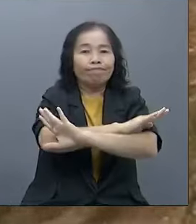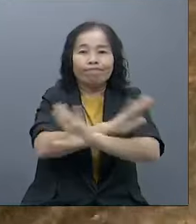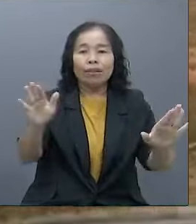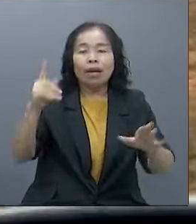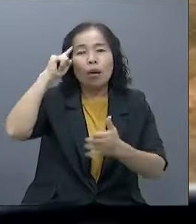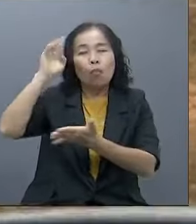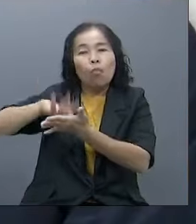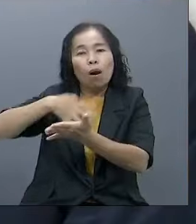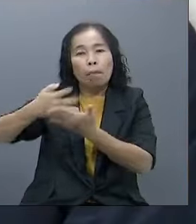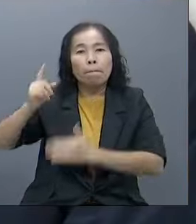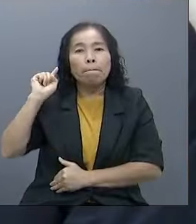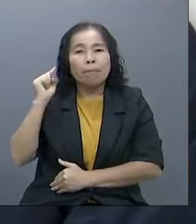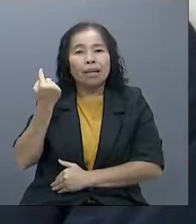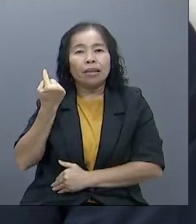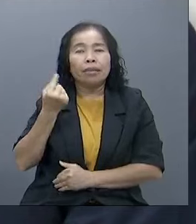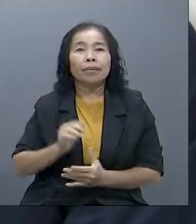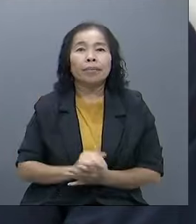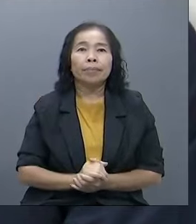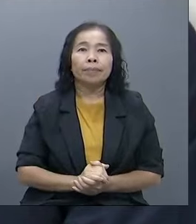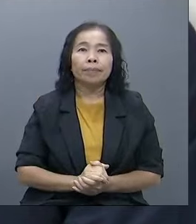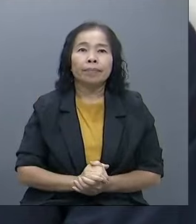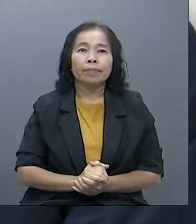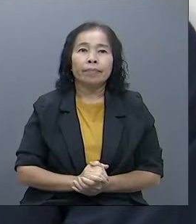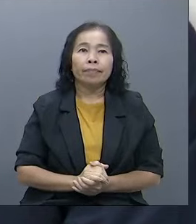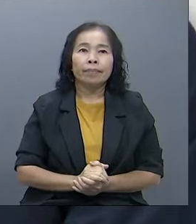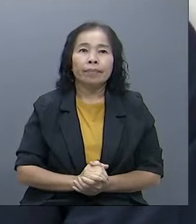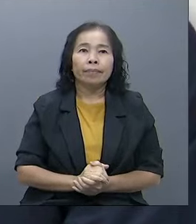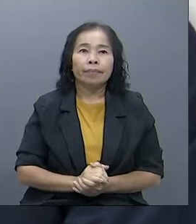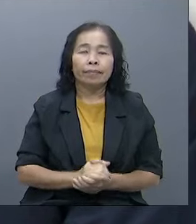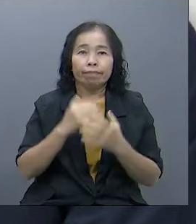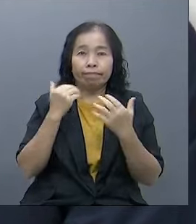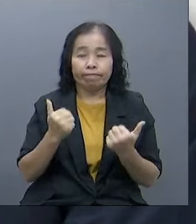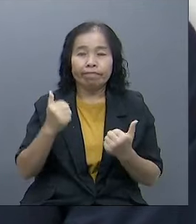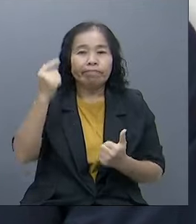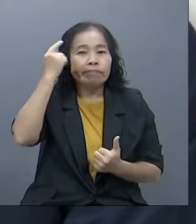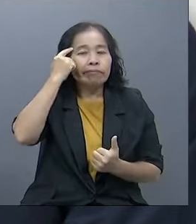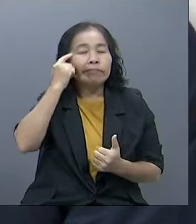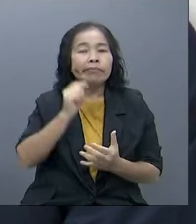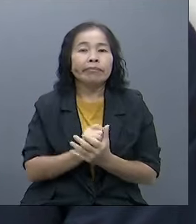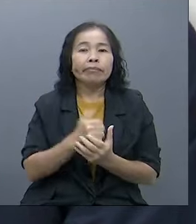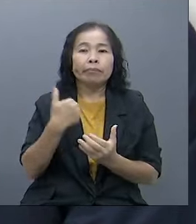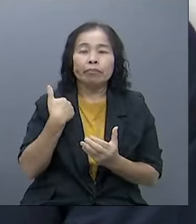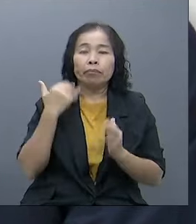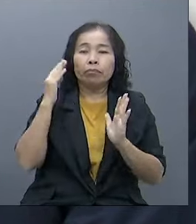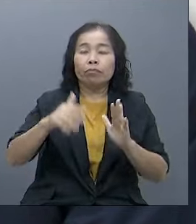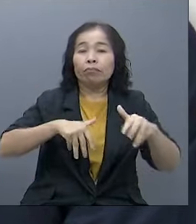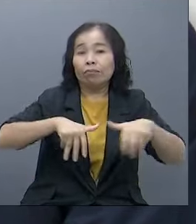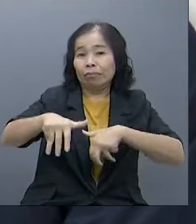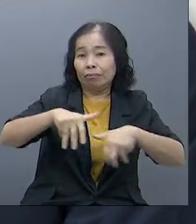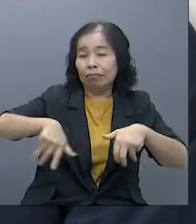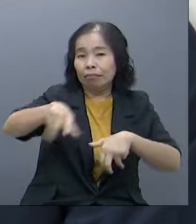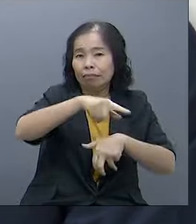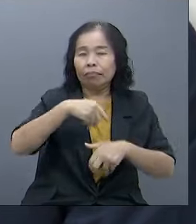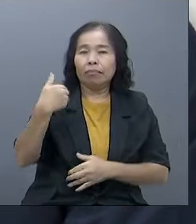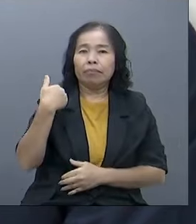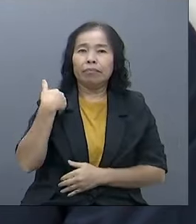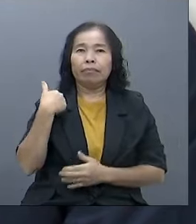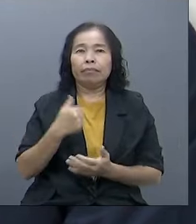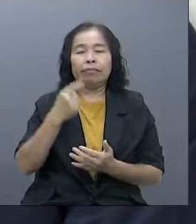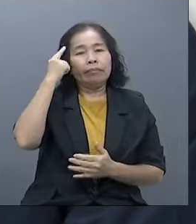ใหม่ค่ะ นะครับตอนนี้บ้านเด็กเนี่ยส่วนใหญ่คนที่อยู่ที่บ้านเนี่ยเป็นคนที่ไม่ได้อยู่ในเหตุการณ์ตรงนั้น ค่